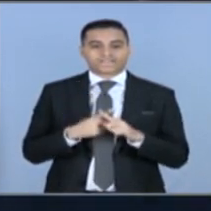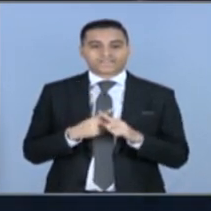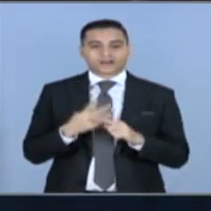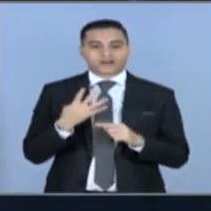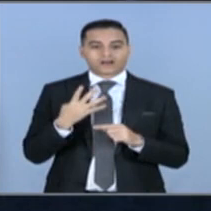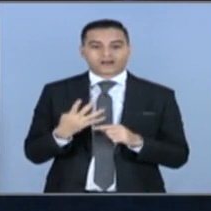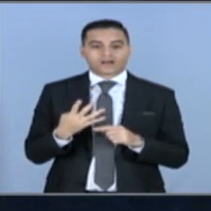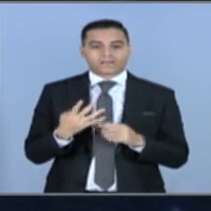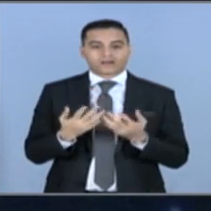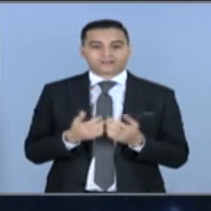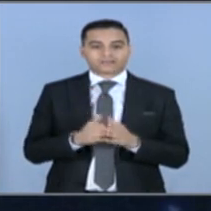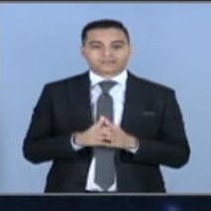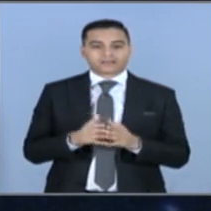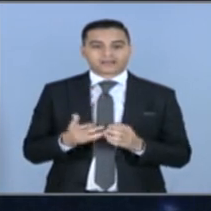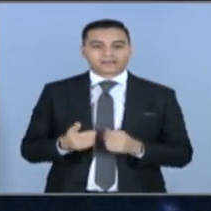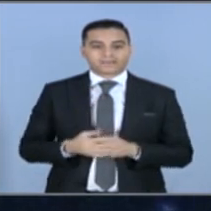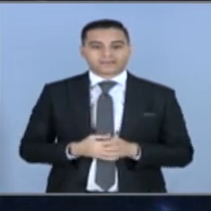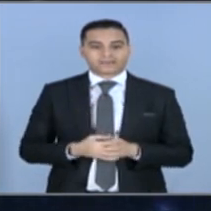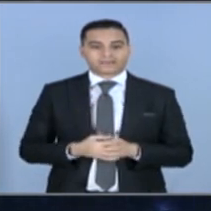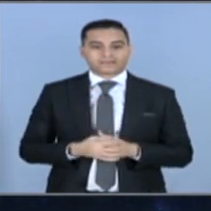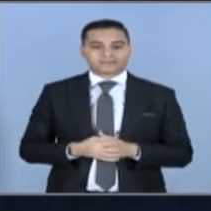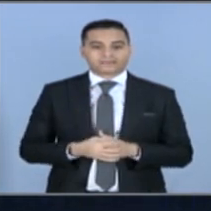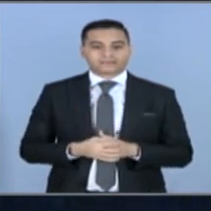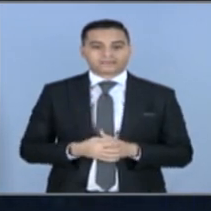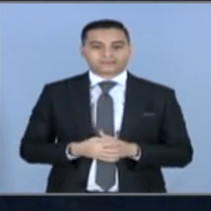122 في 4 يساوي كام؟